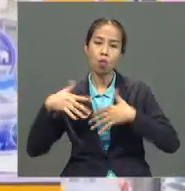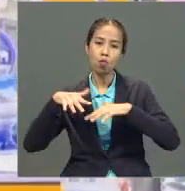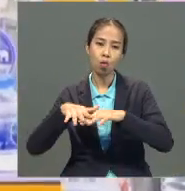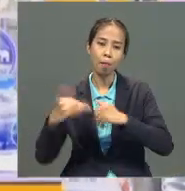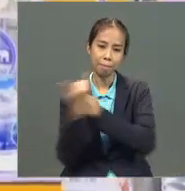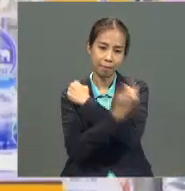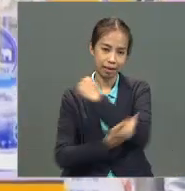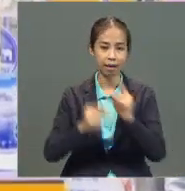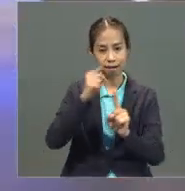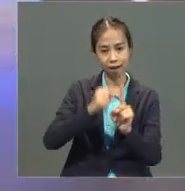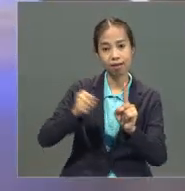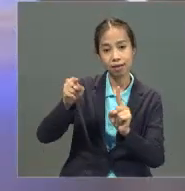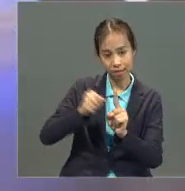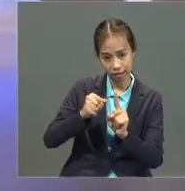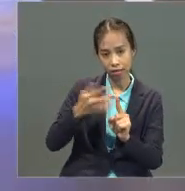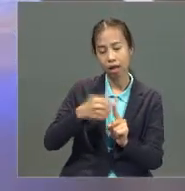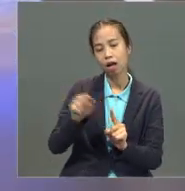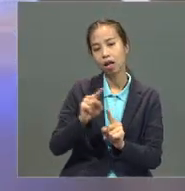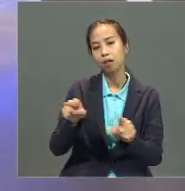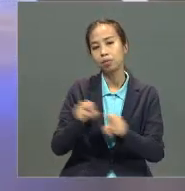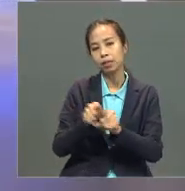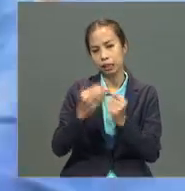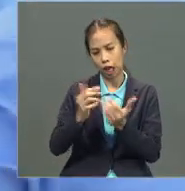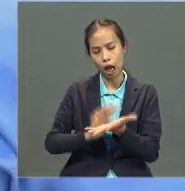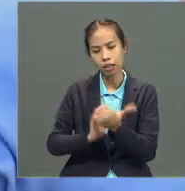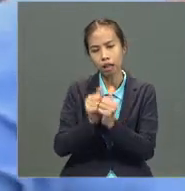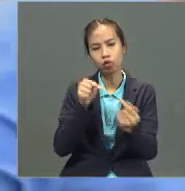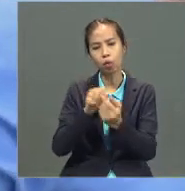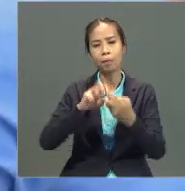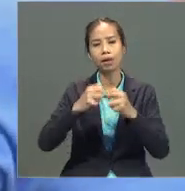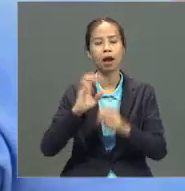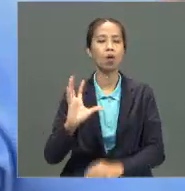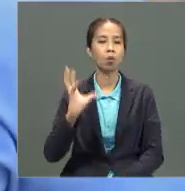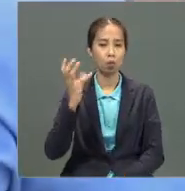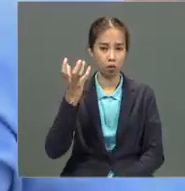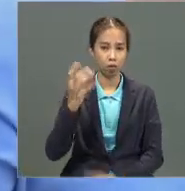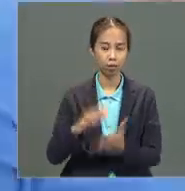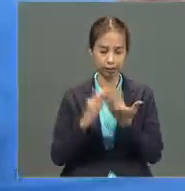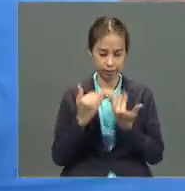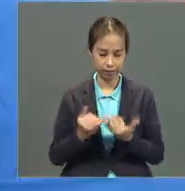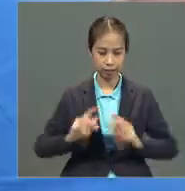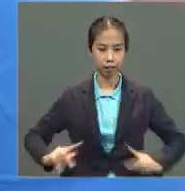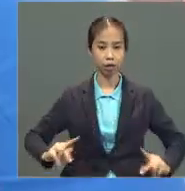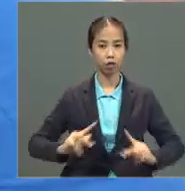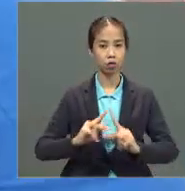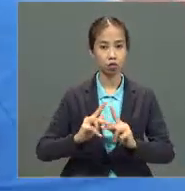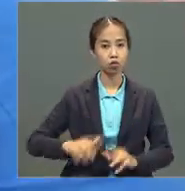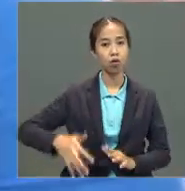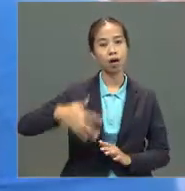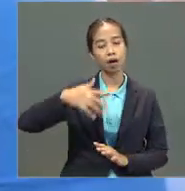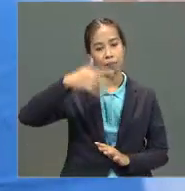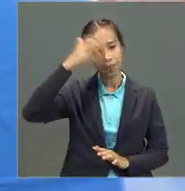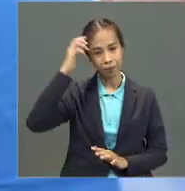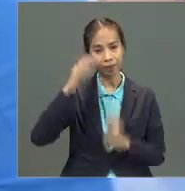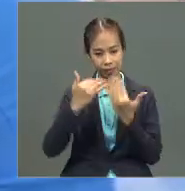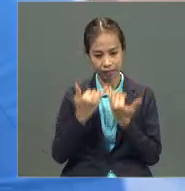ออกฟอร์ดและสถาบันในประเทศเพื่อให้ทันต่อสถานการณ์โลก ขณะที่กระทรวงมหาดไทยนะคะก็เสนอขอความเห็นชอบผ